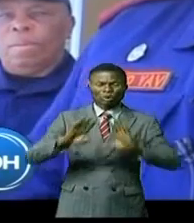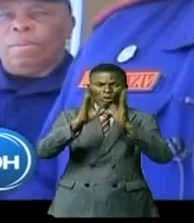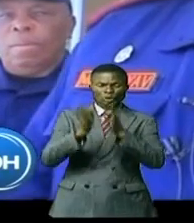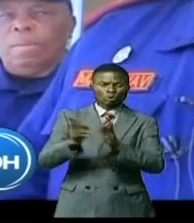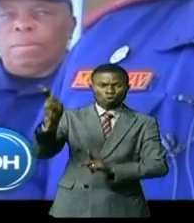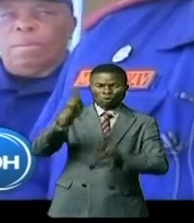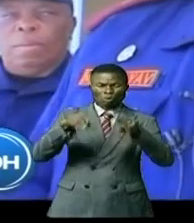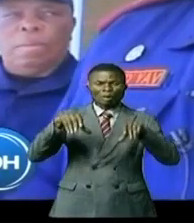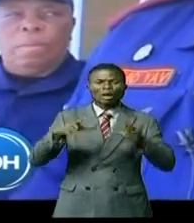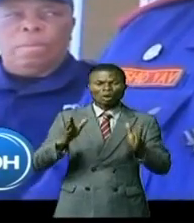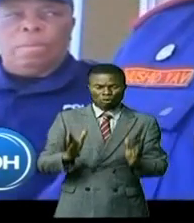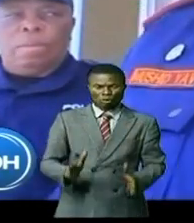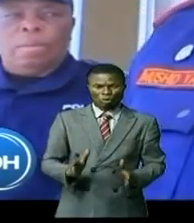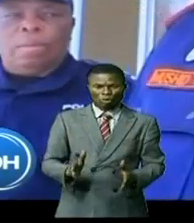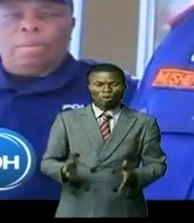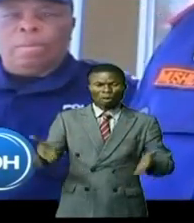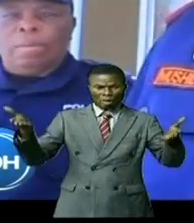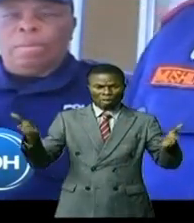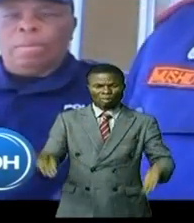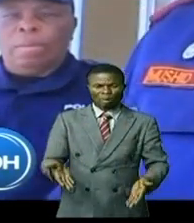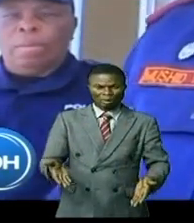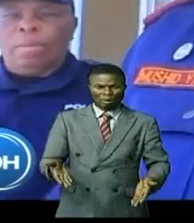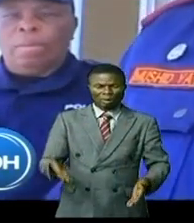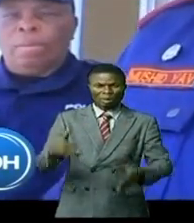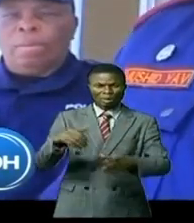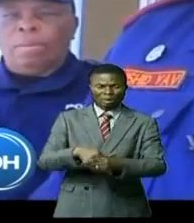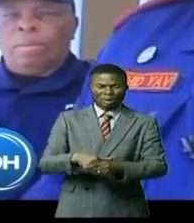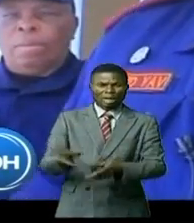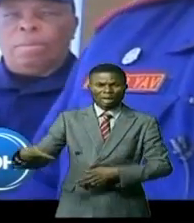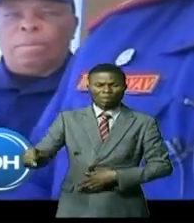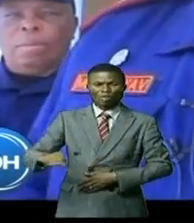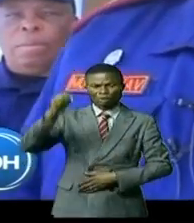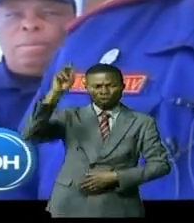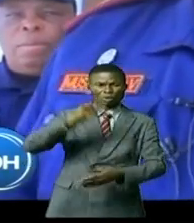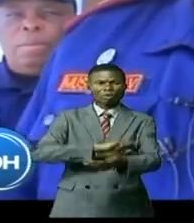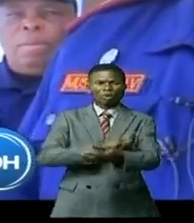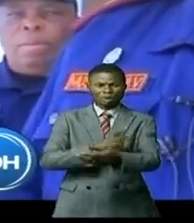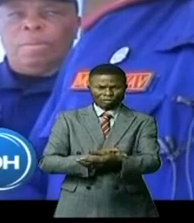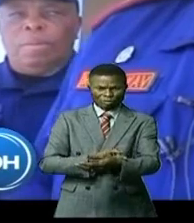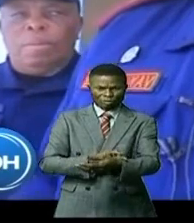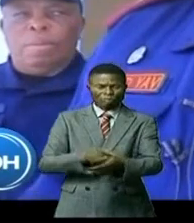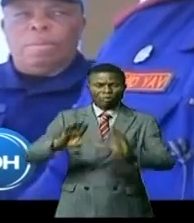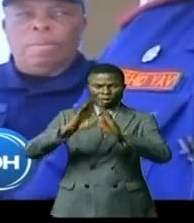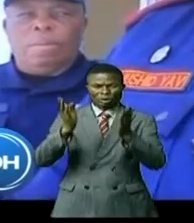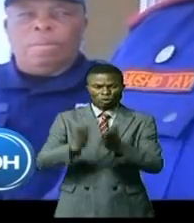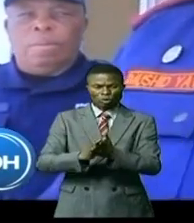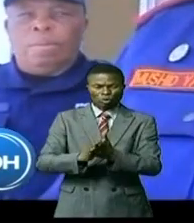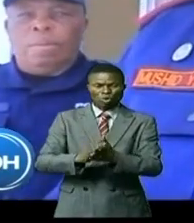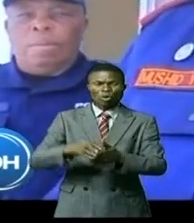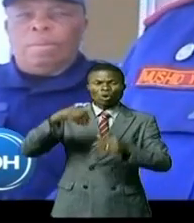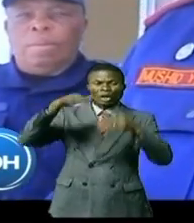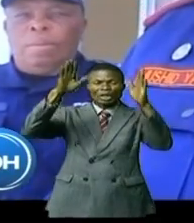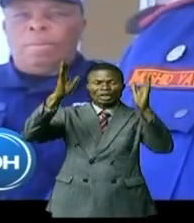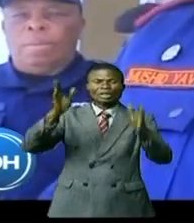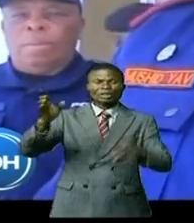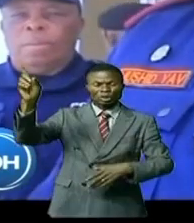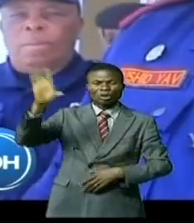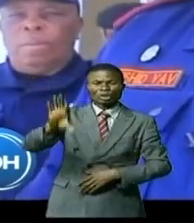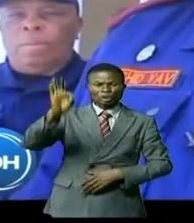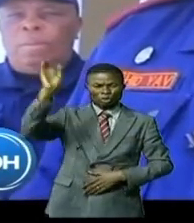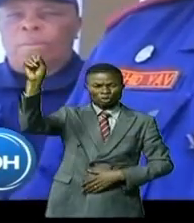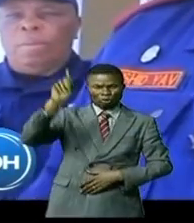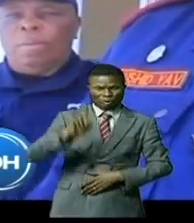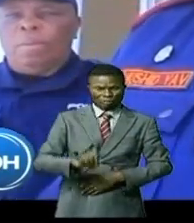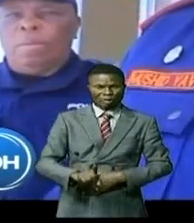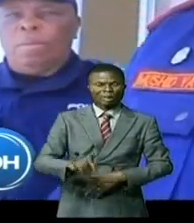citoyens congolais qui se retrouvent aujourd'hui dans la province du Nord Kivu. C'est tous les expatriés qui ont choisi de venir